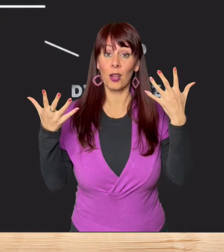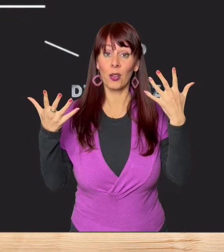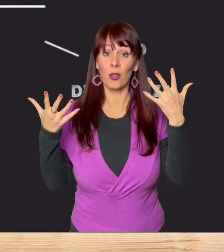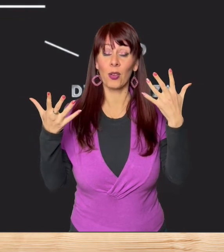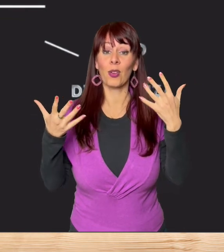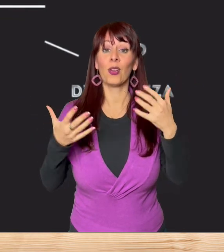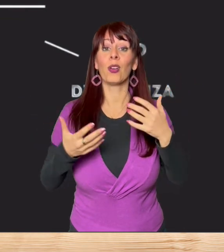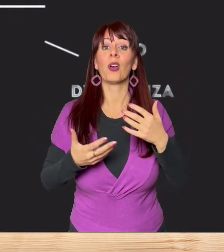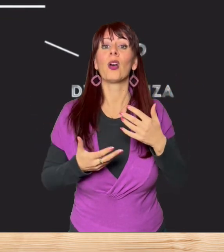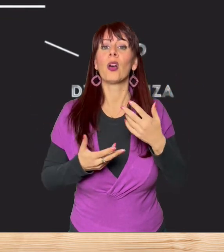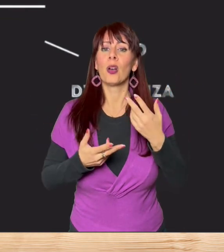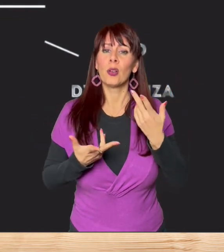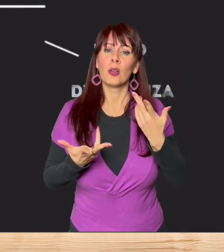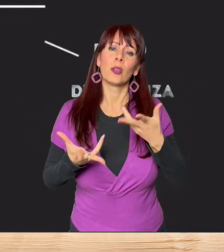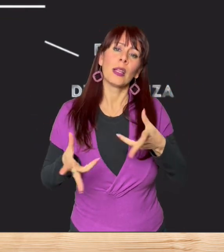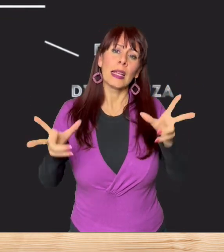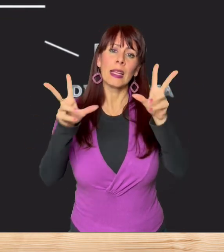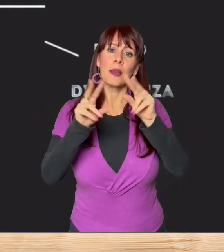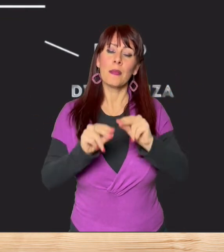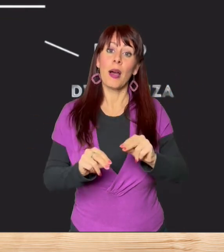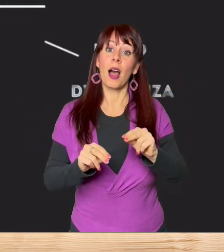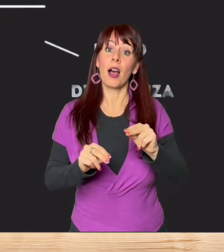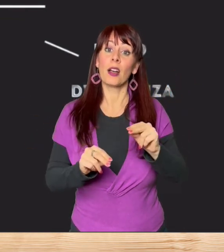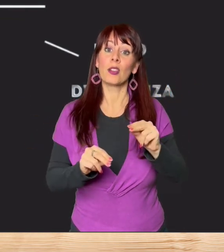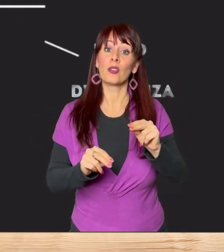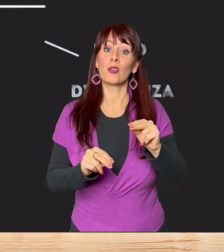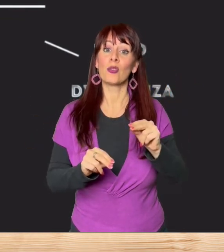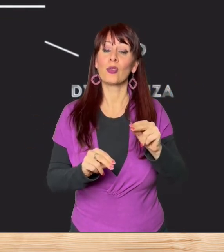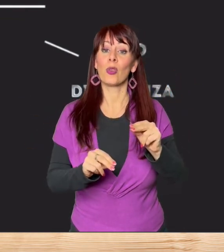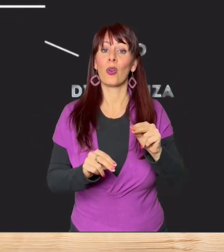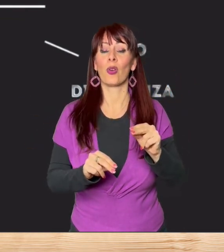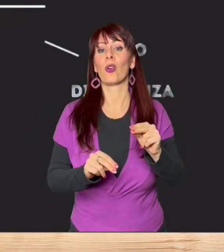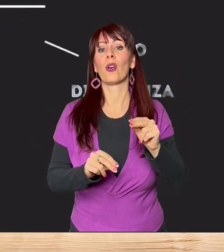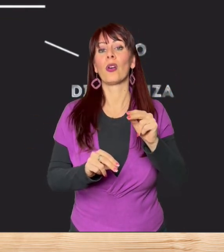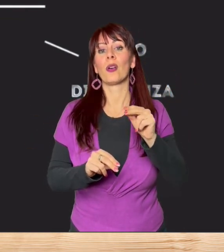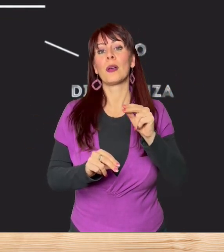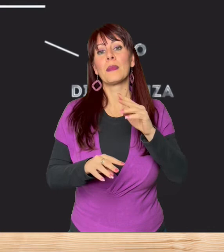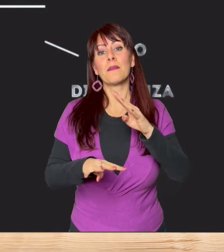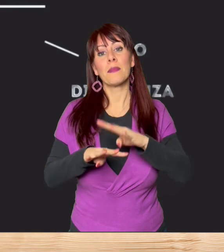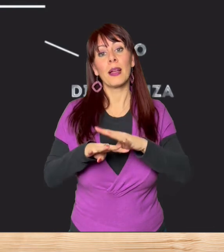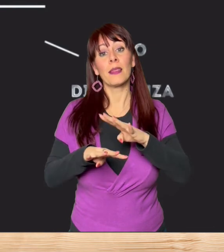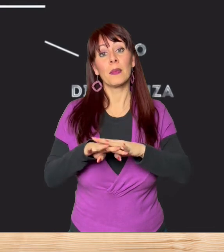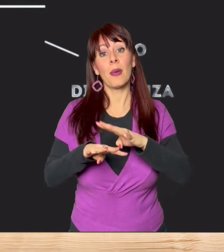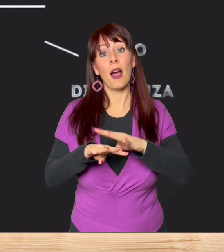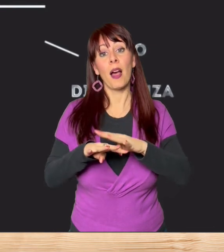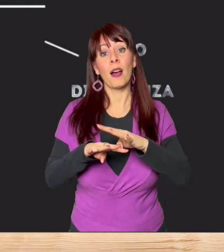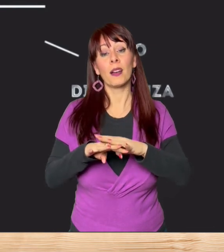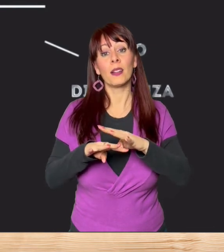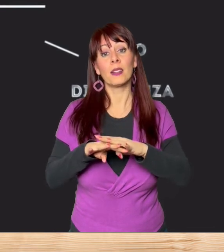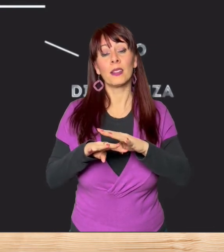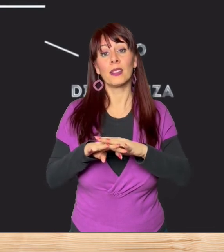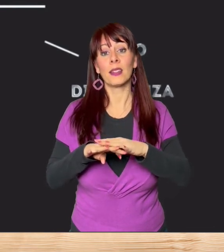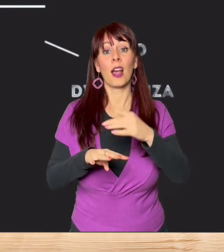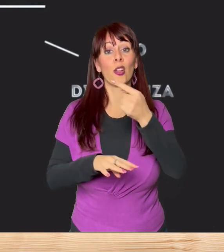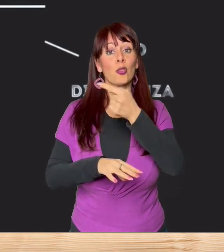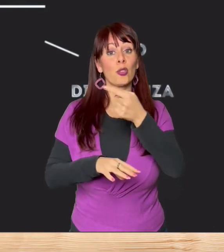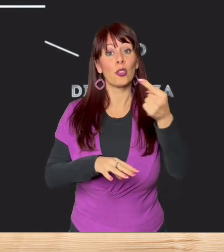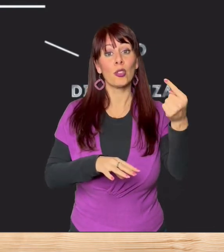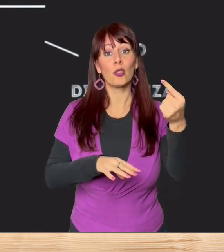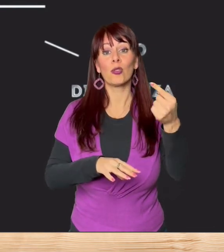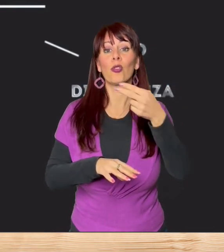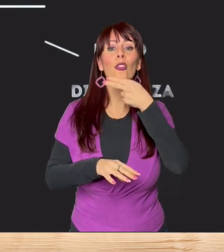facciamo un breve ripasso su come vengono definiti in matematica i numeri della sottrazione